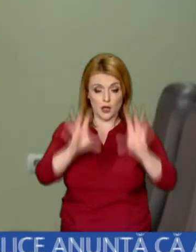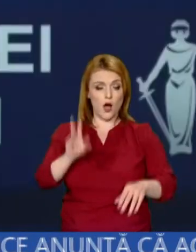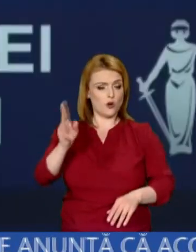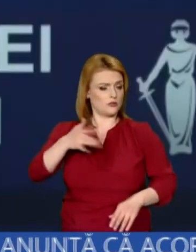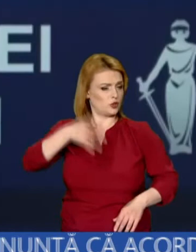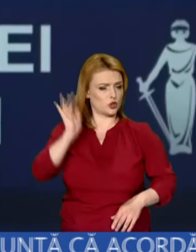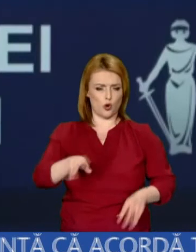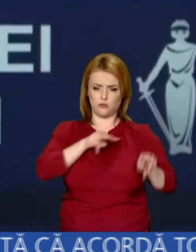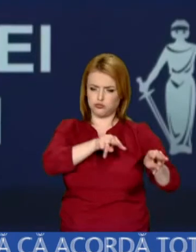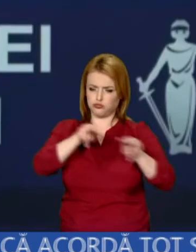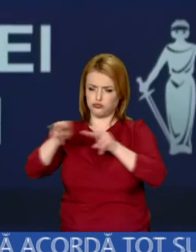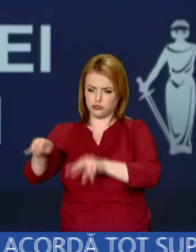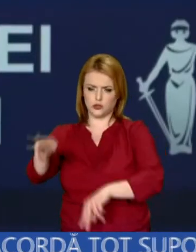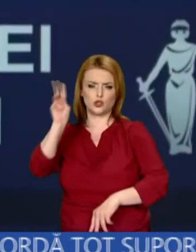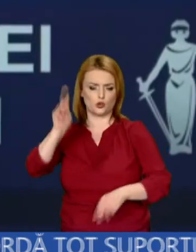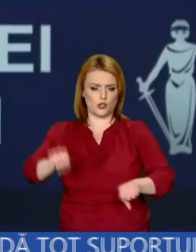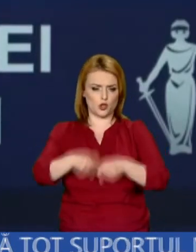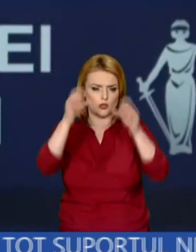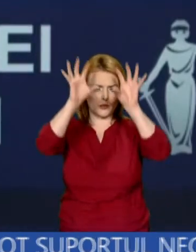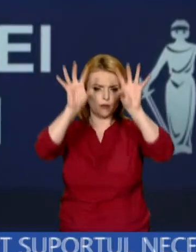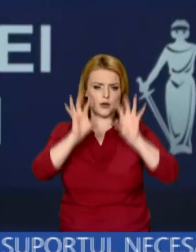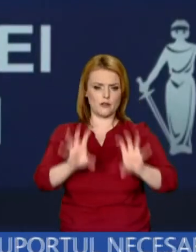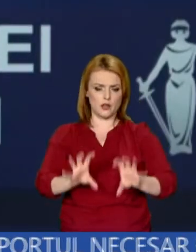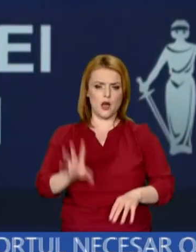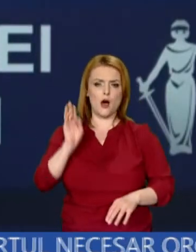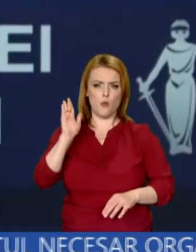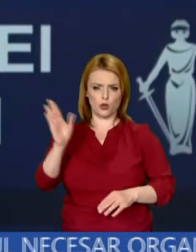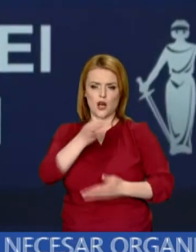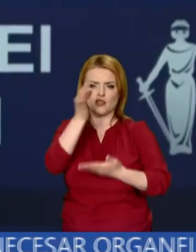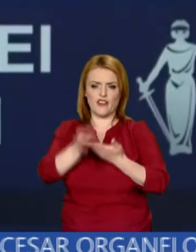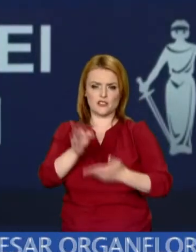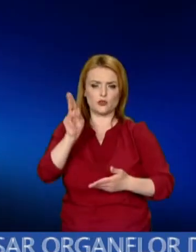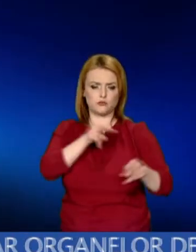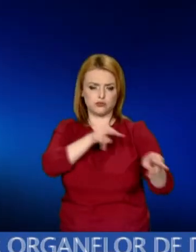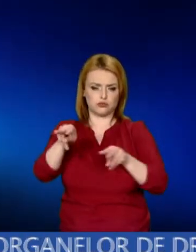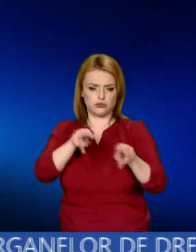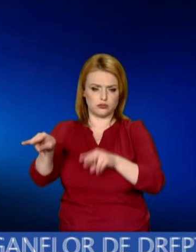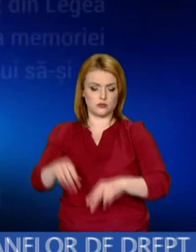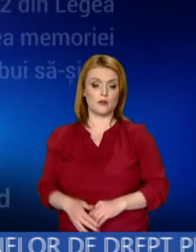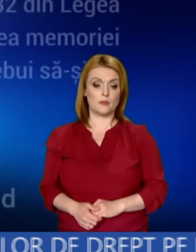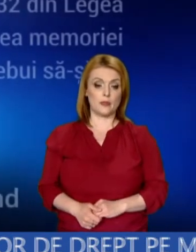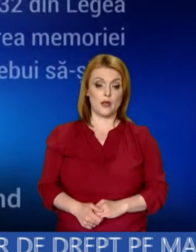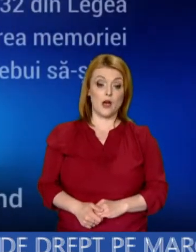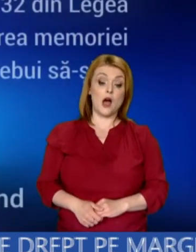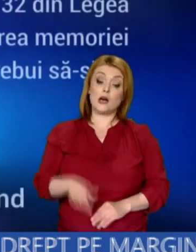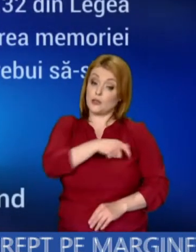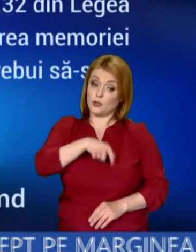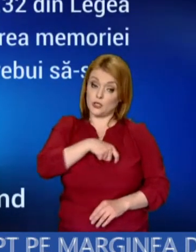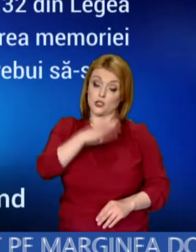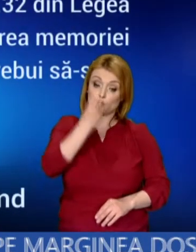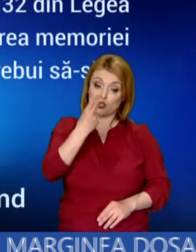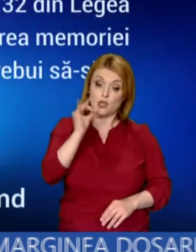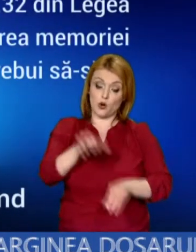de legalitate de către Oficiul Teritorial al Cancelariei de Stat, care va cere în instanță anularea documentului. Între timp, deputații